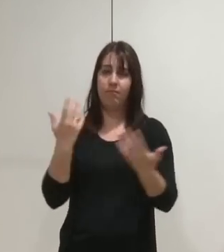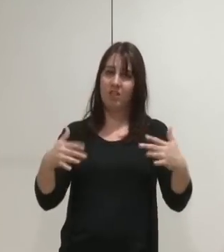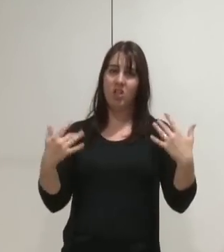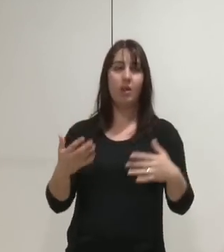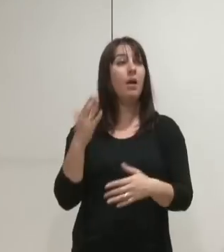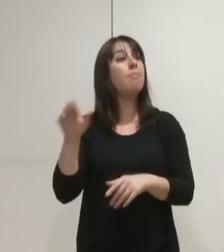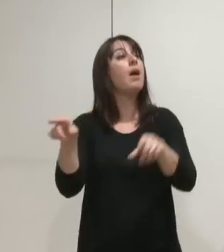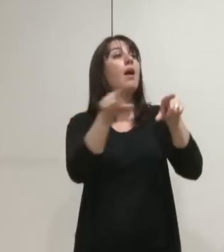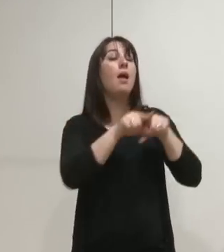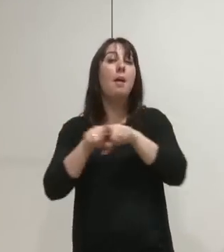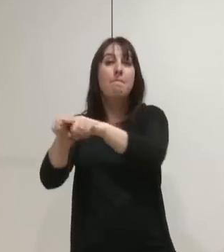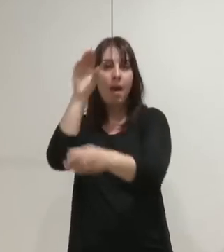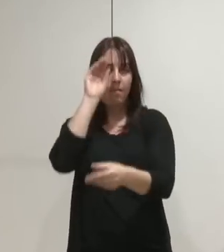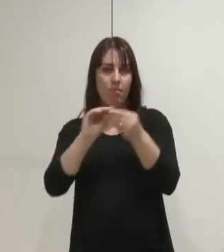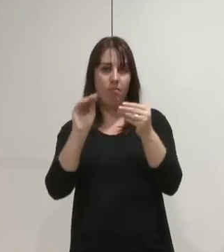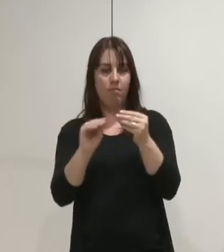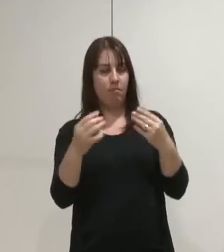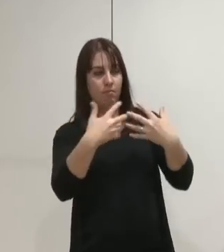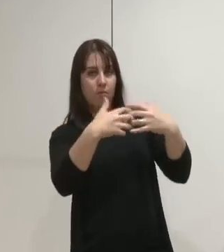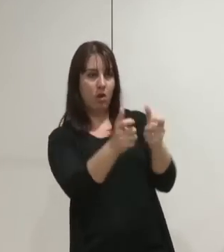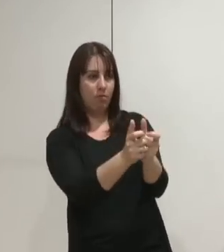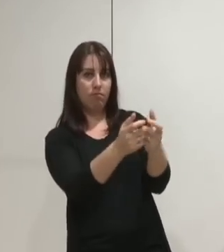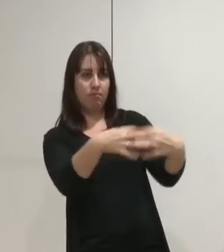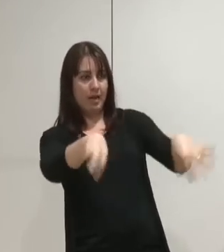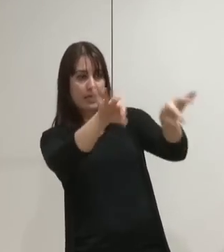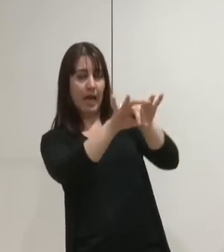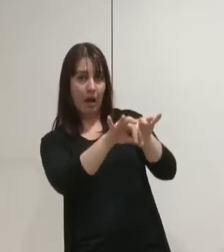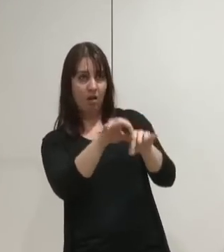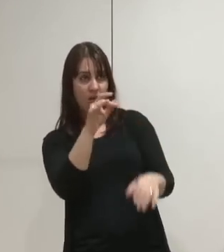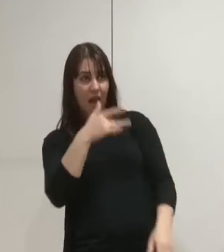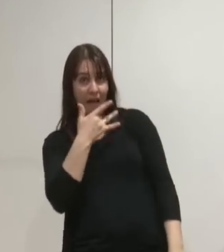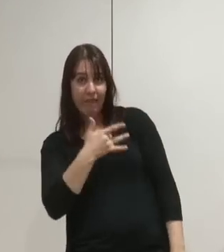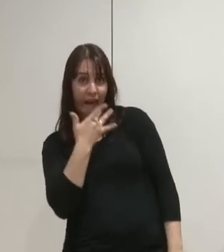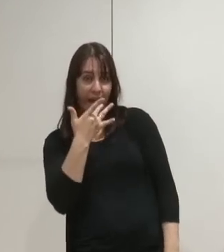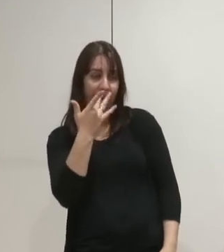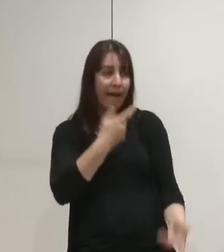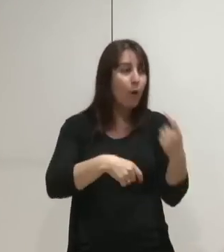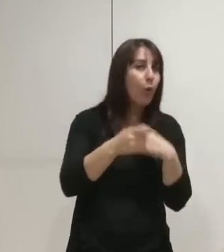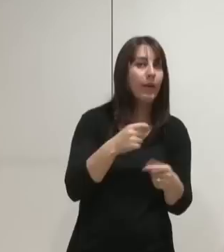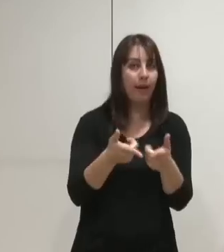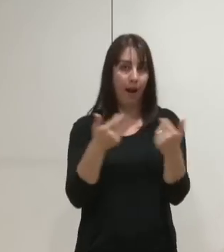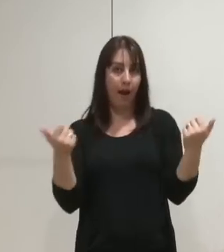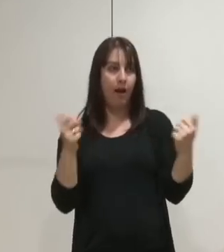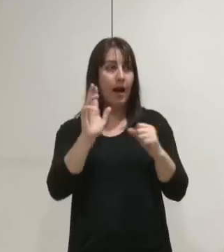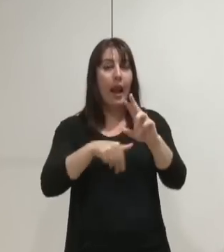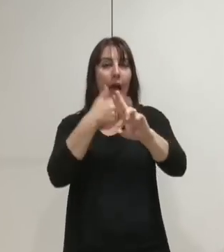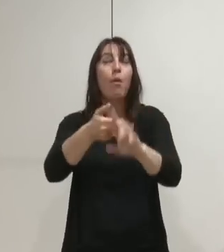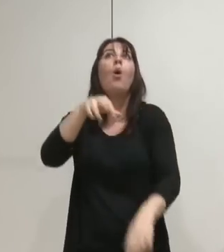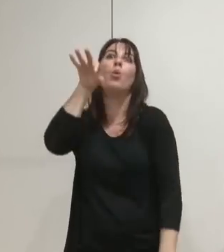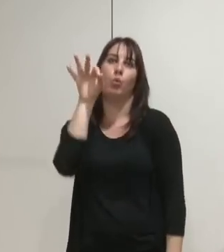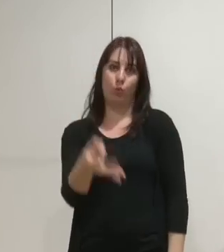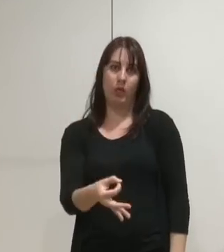c'est est-ce qu'il y a un intérêt pour cet équipement un intérêt économique et cetera et la réponse est oui